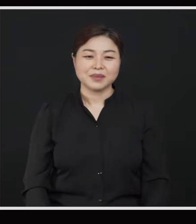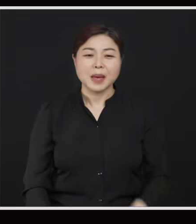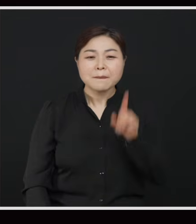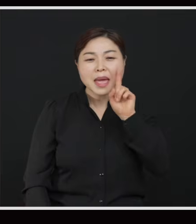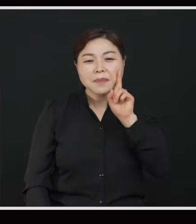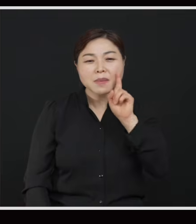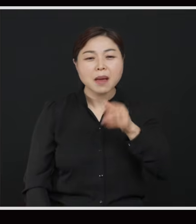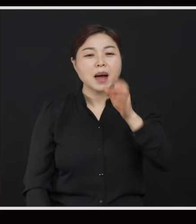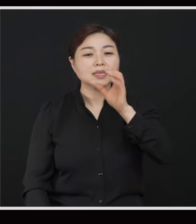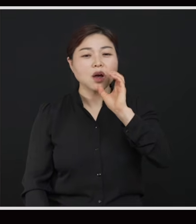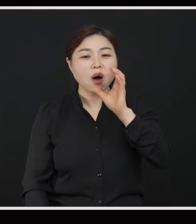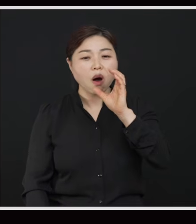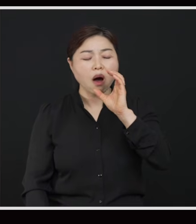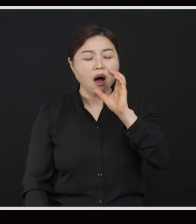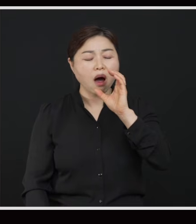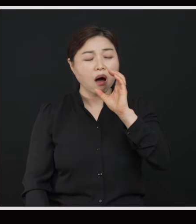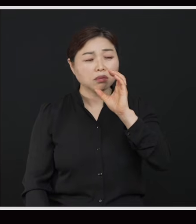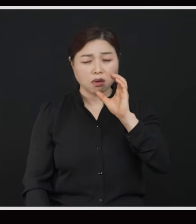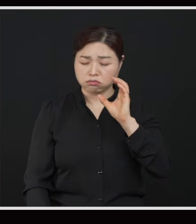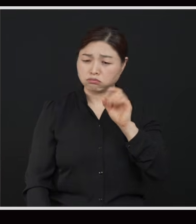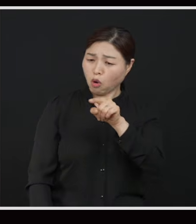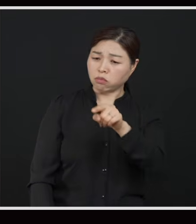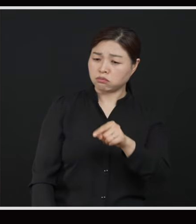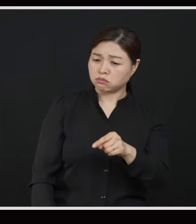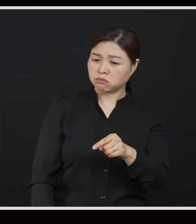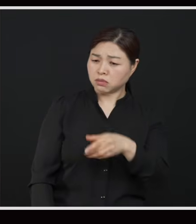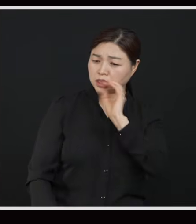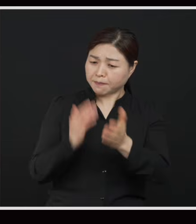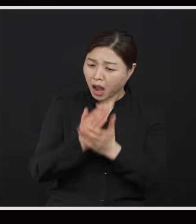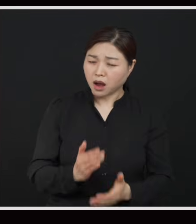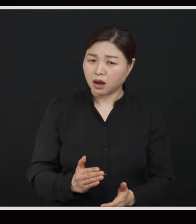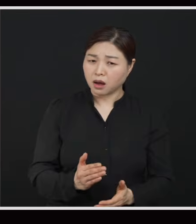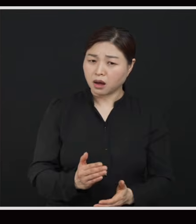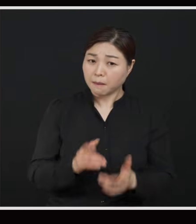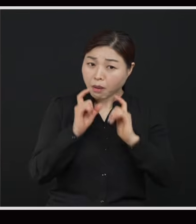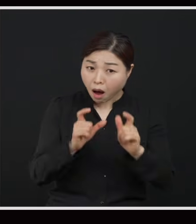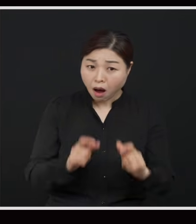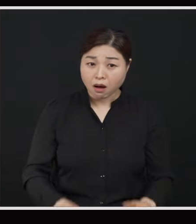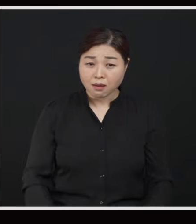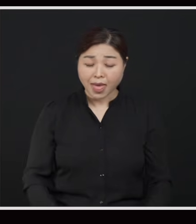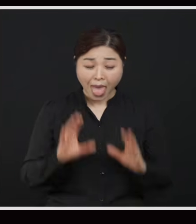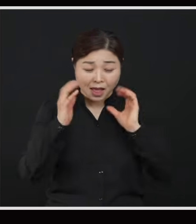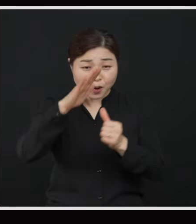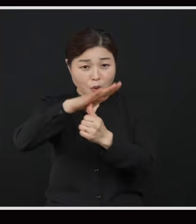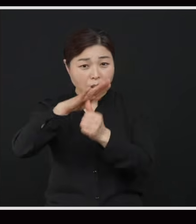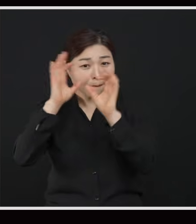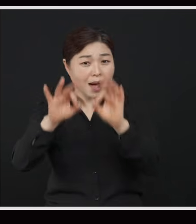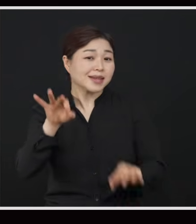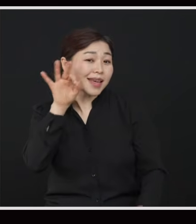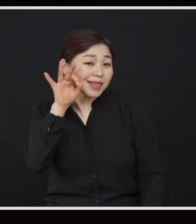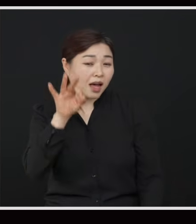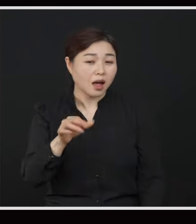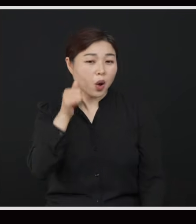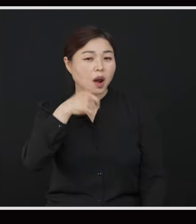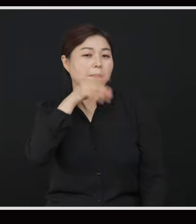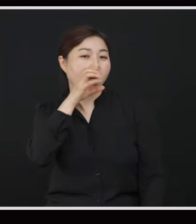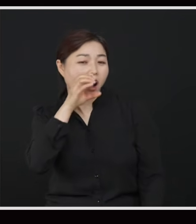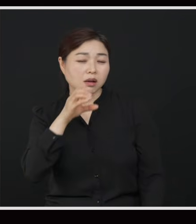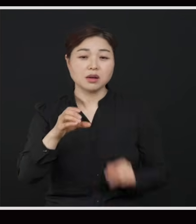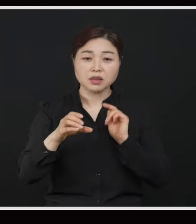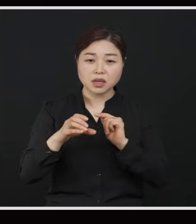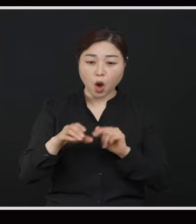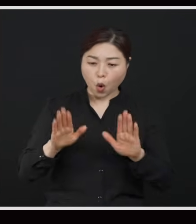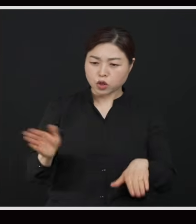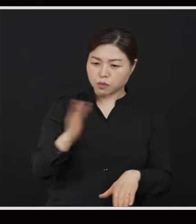분들 알겠지만, 매일 먹으면은 그거 갑자기 못 먹으라 그러면, 어린애들 보세요. 사탕 매일 먹던 아이들, 콜라 매일